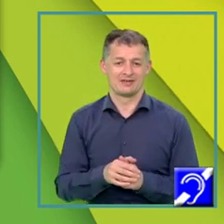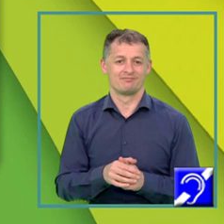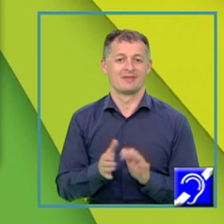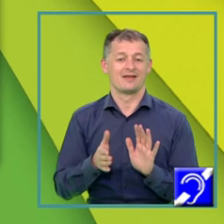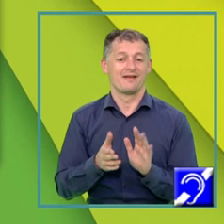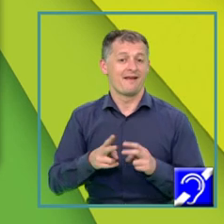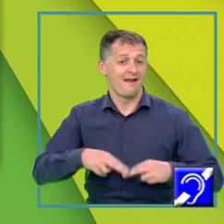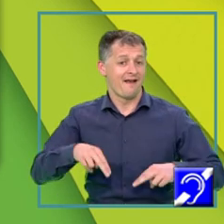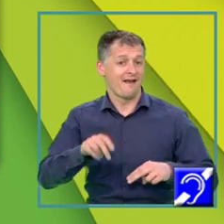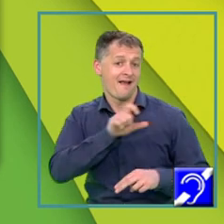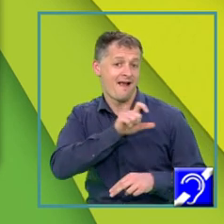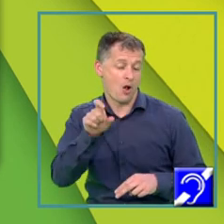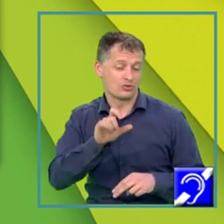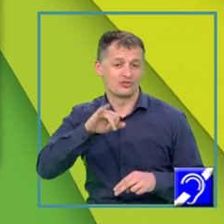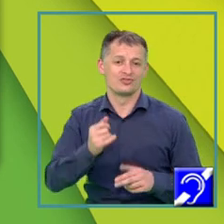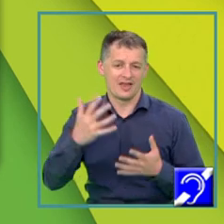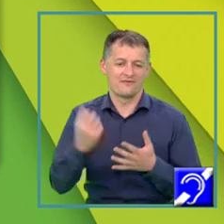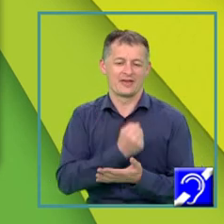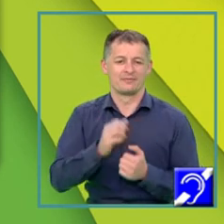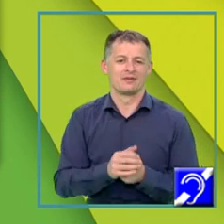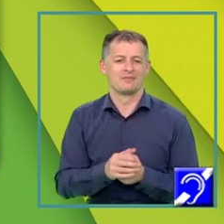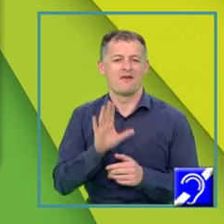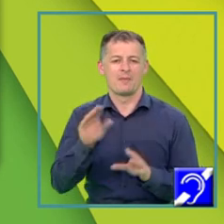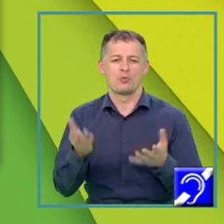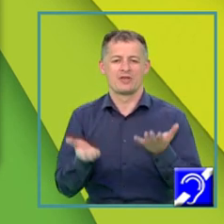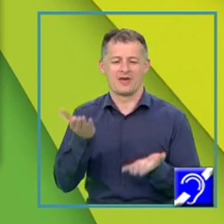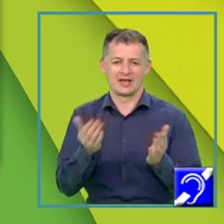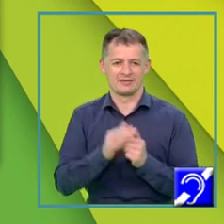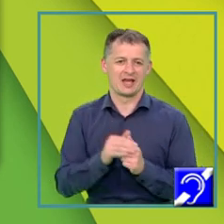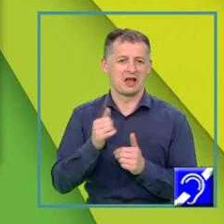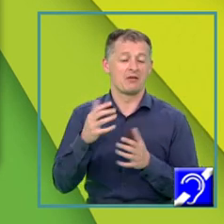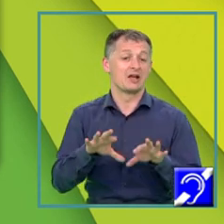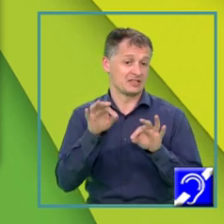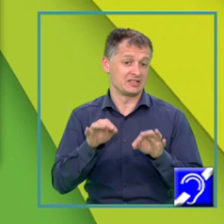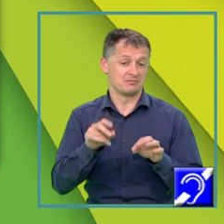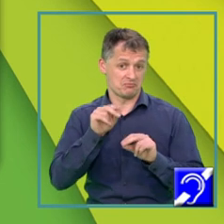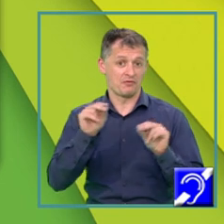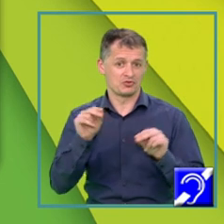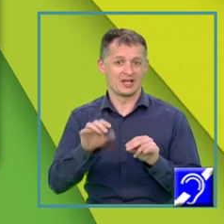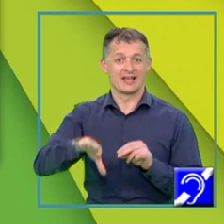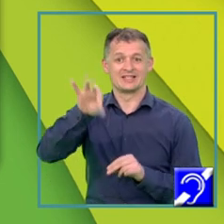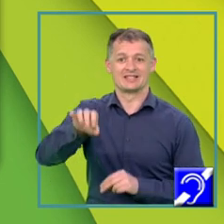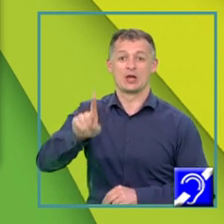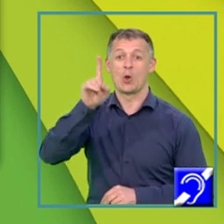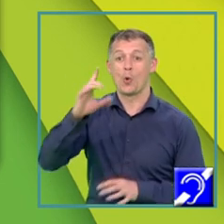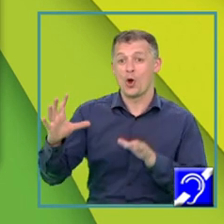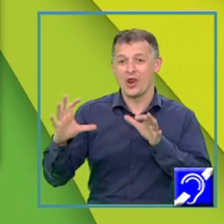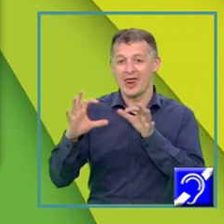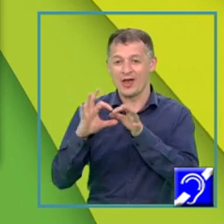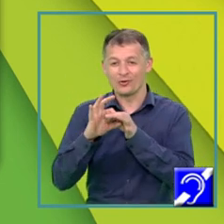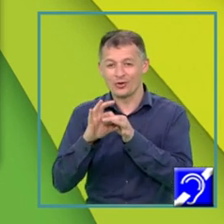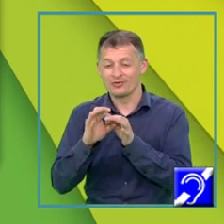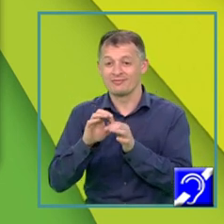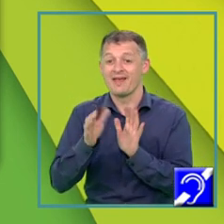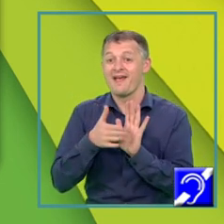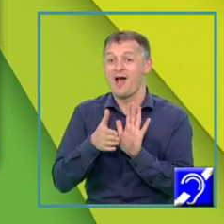informației efect. Aveți mai multe variante. Ce am găsit eu, am reușit să identific un conector de cauzalitate